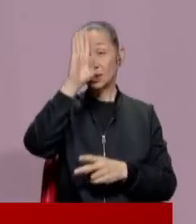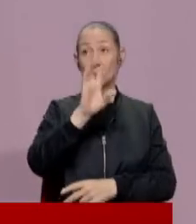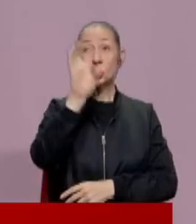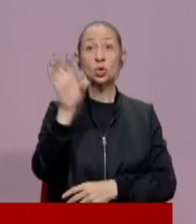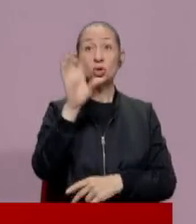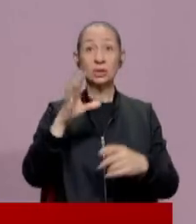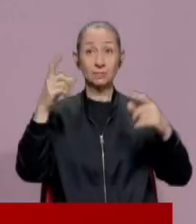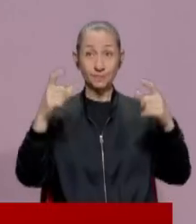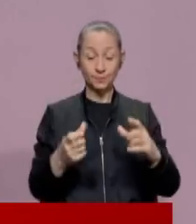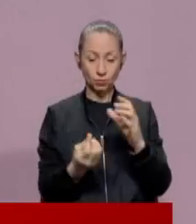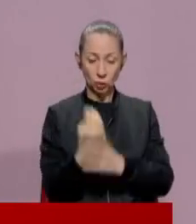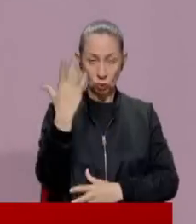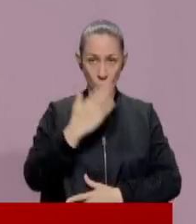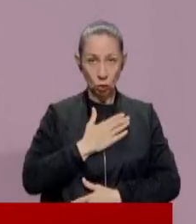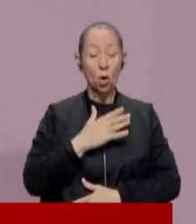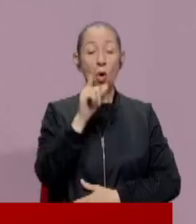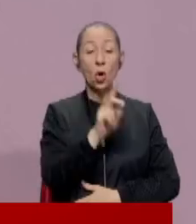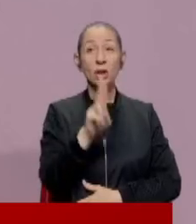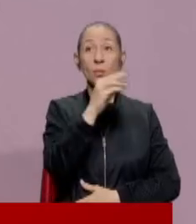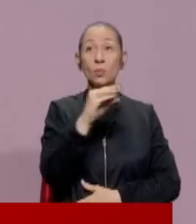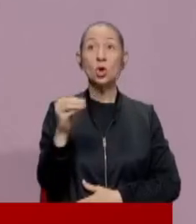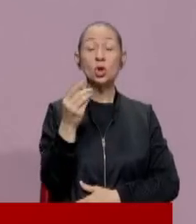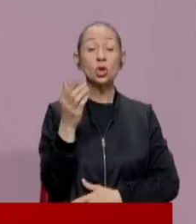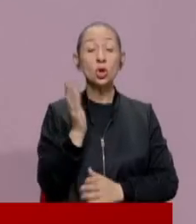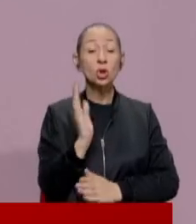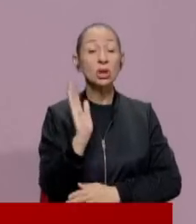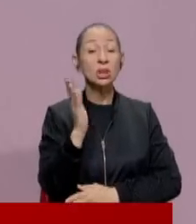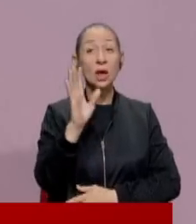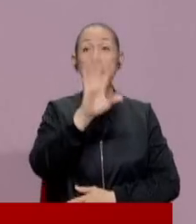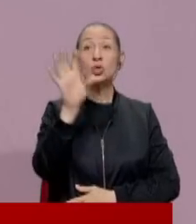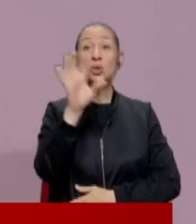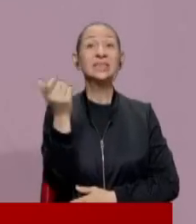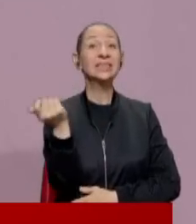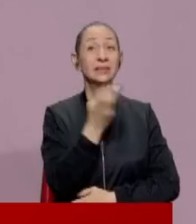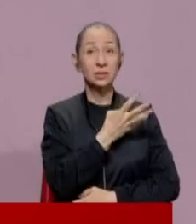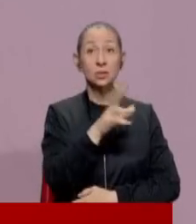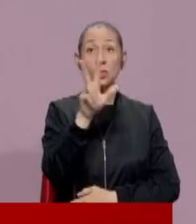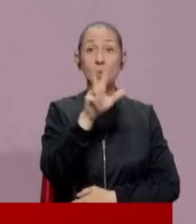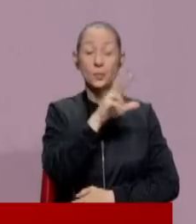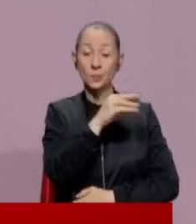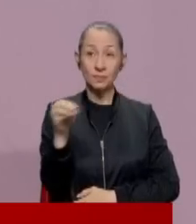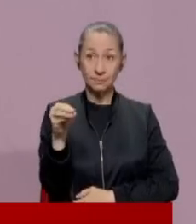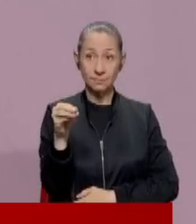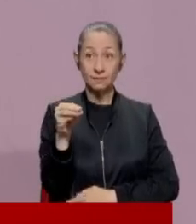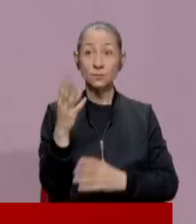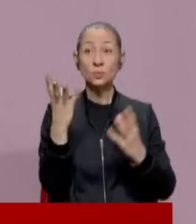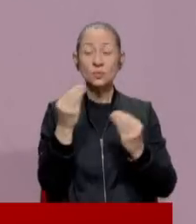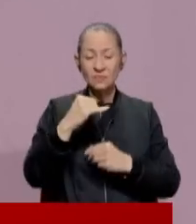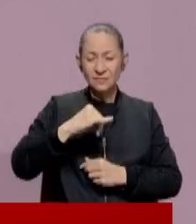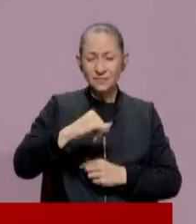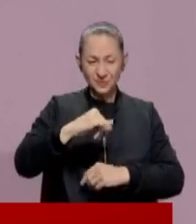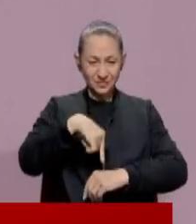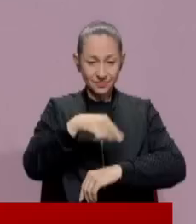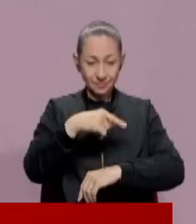turizm platformunu kurduk ve 17 milyona Doğru giden turist sayısını 30 milyona Çok yakın